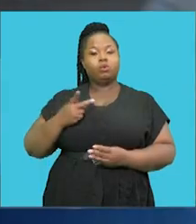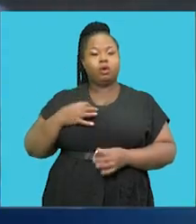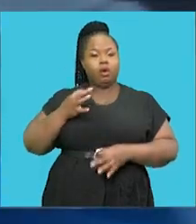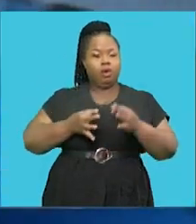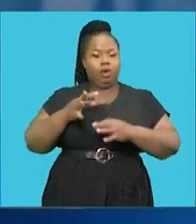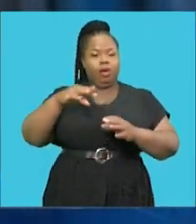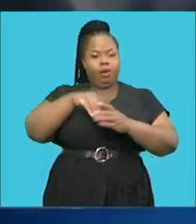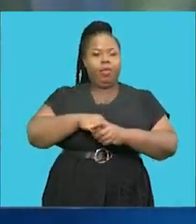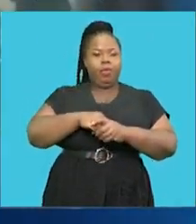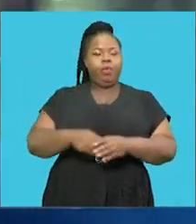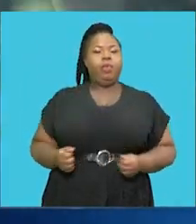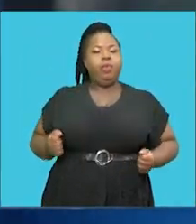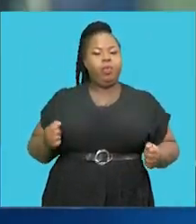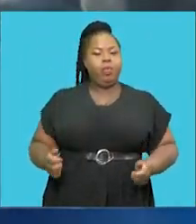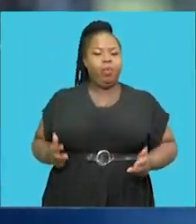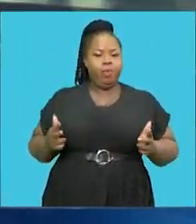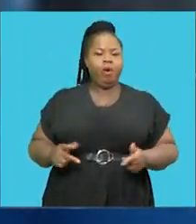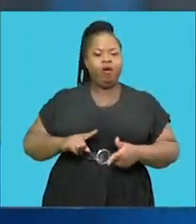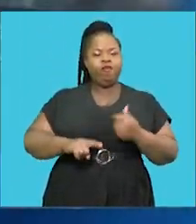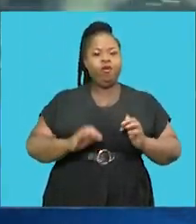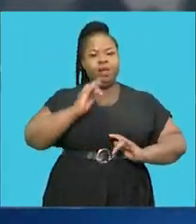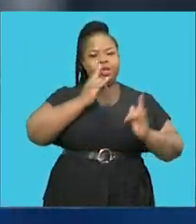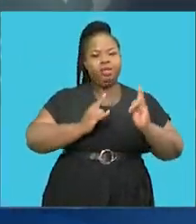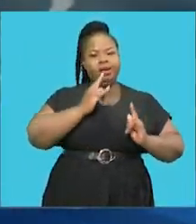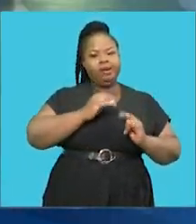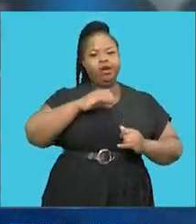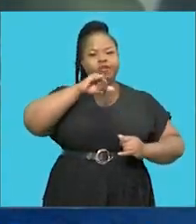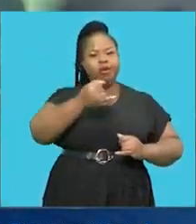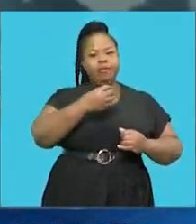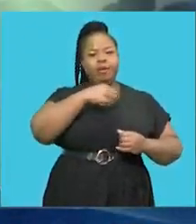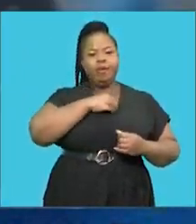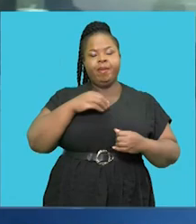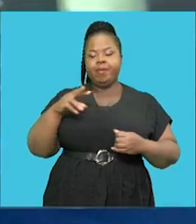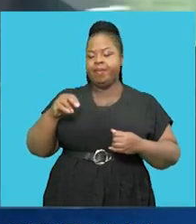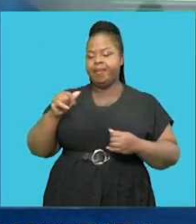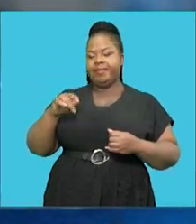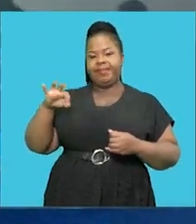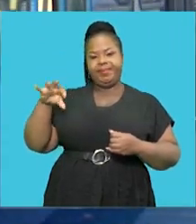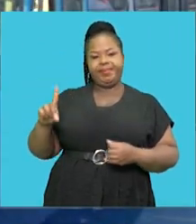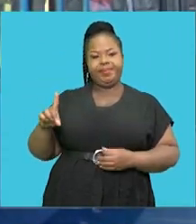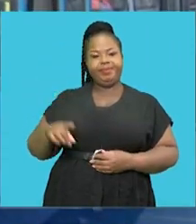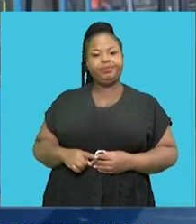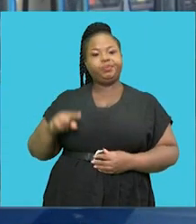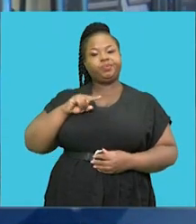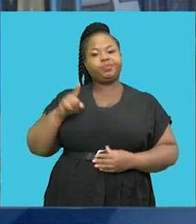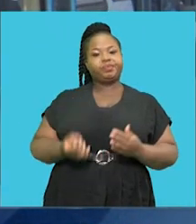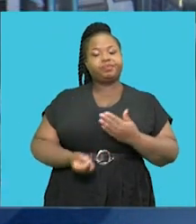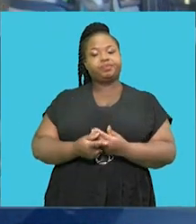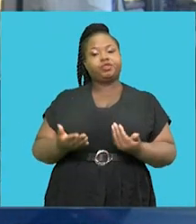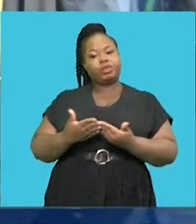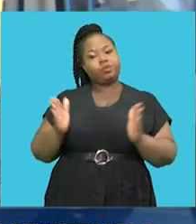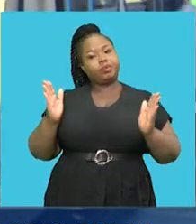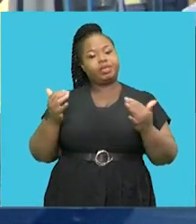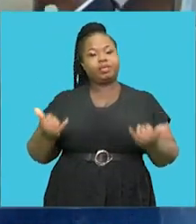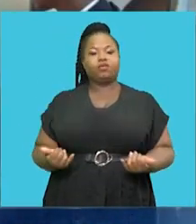kuzo ihambo zikaloliwe ezisuka kwidolophu yaseGoli ukuya eNansfield, ukulandela ukuvulwa